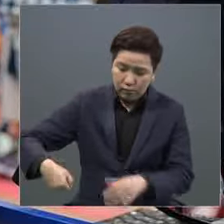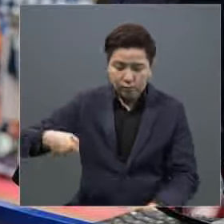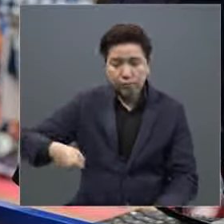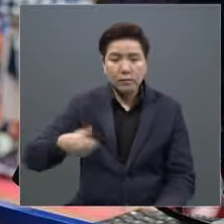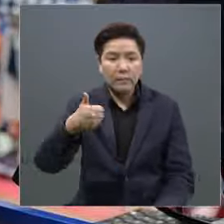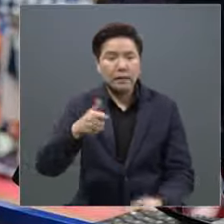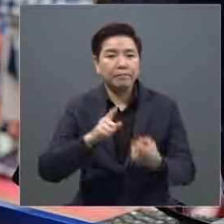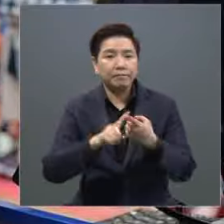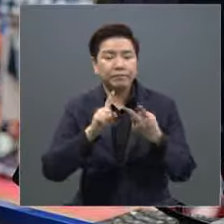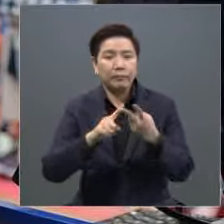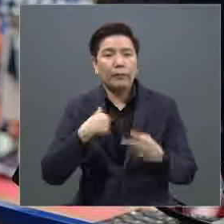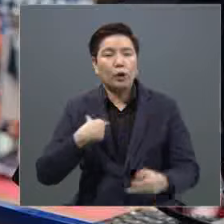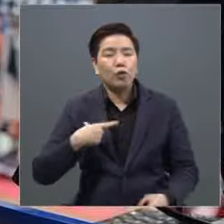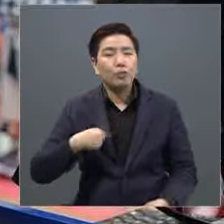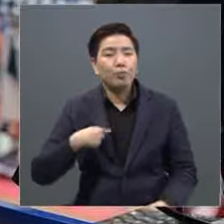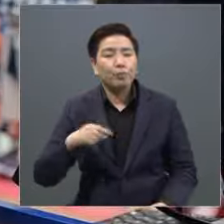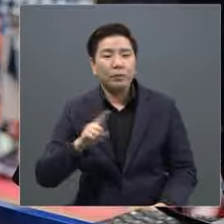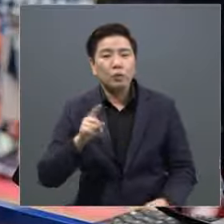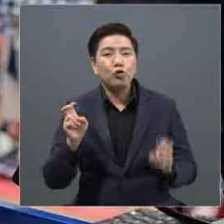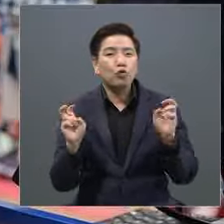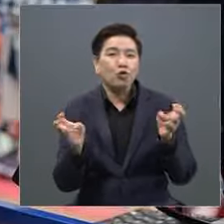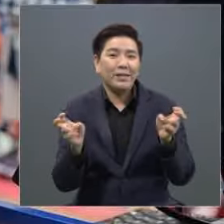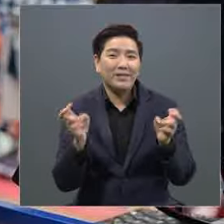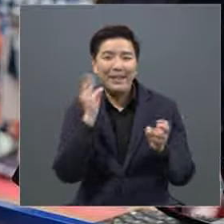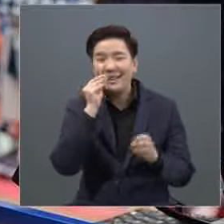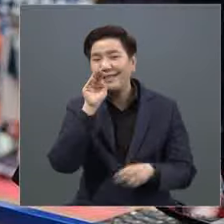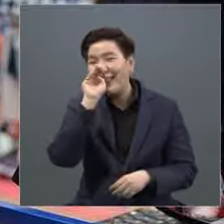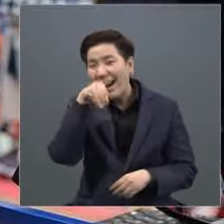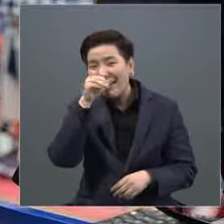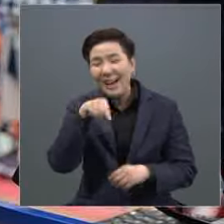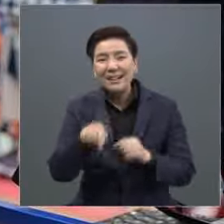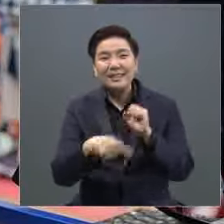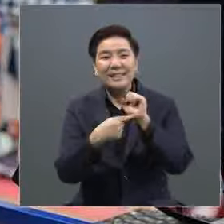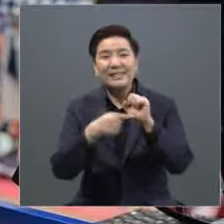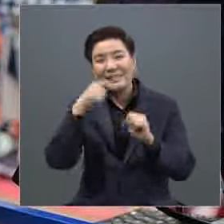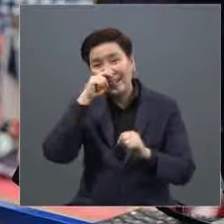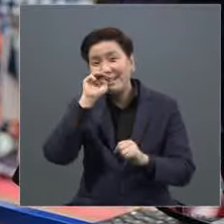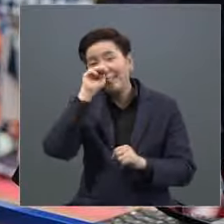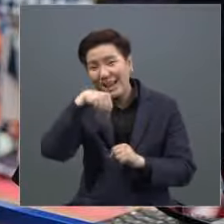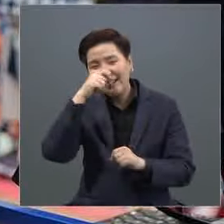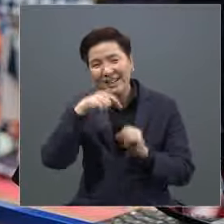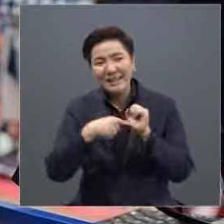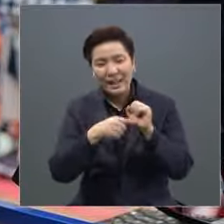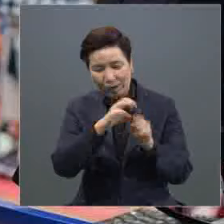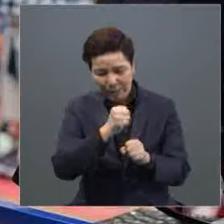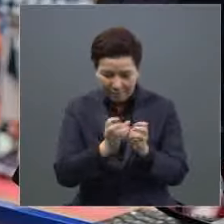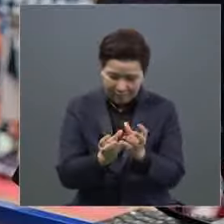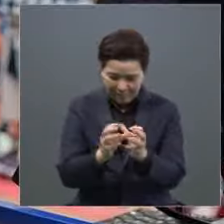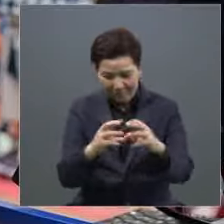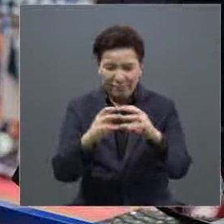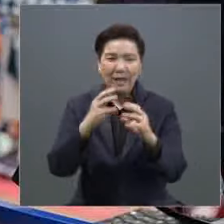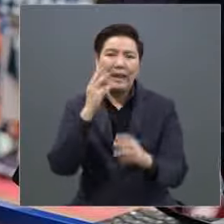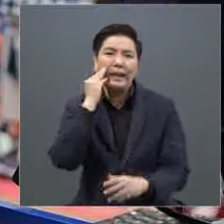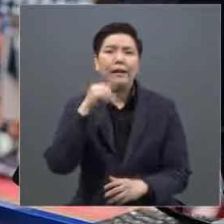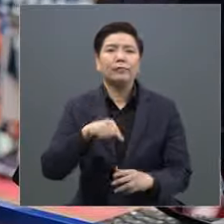แล้วก็อีกอันที่ชอบก็คือพวกตุ๊กตาช้างที่มันเป็นสัญลักษณ์ของประเทศเราเนี่ยแหละเอามาทําแล้วก็มันน่ารักดีแ